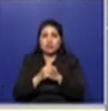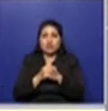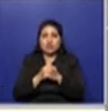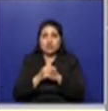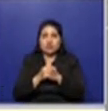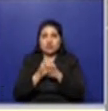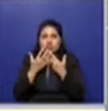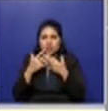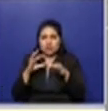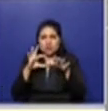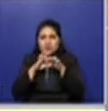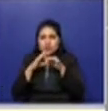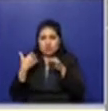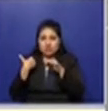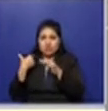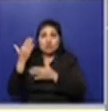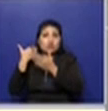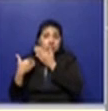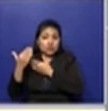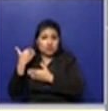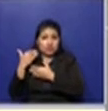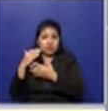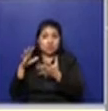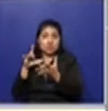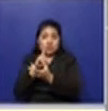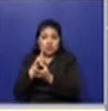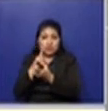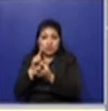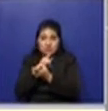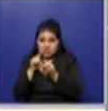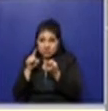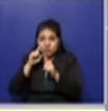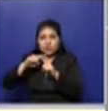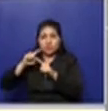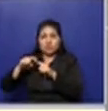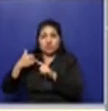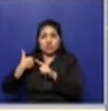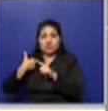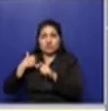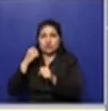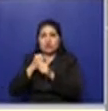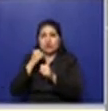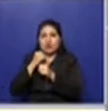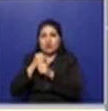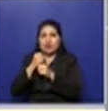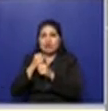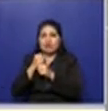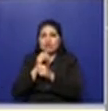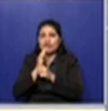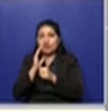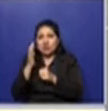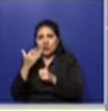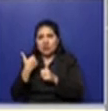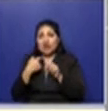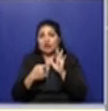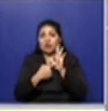อ้างอิงประวัติศาสตร์สังคมและภูมิปัญญาอยากให้ทำแบบไม่จงใจอย่างเช่นเรื่องปลายจวักของท่